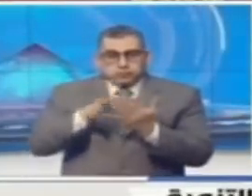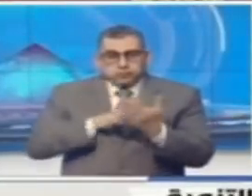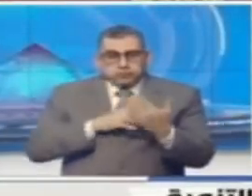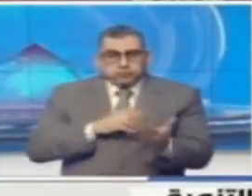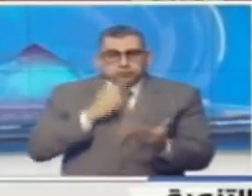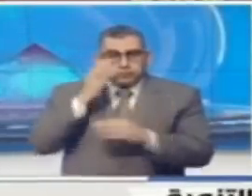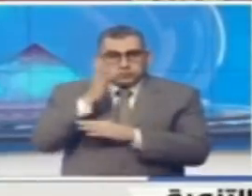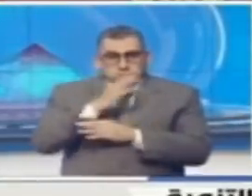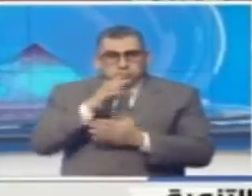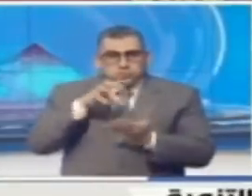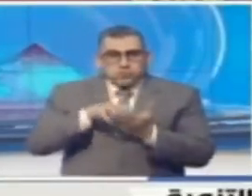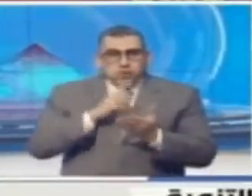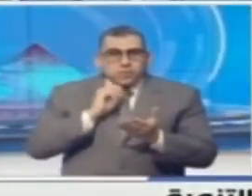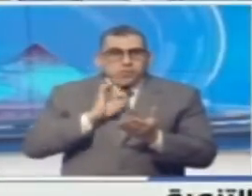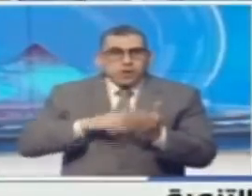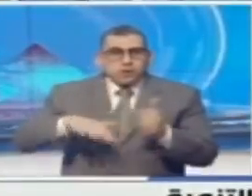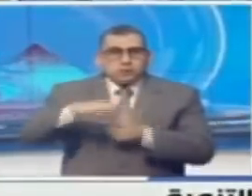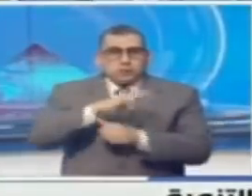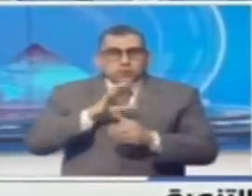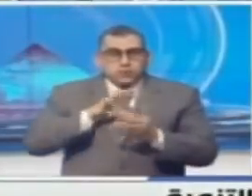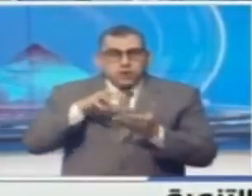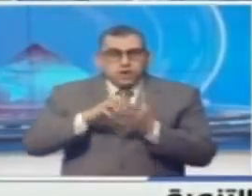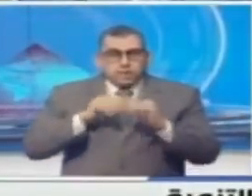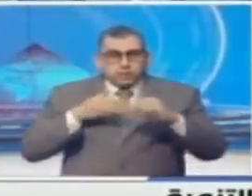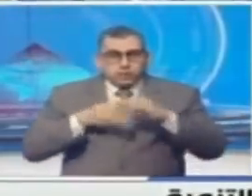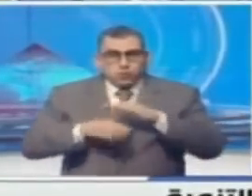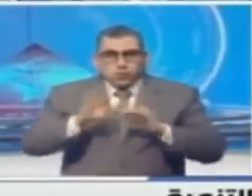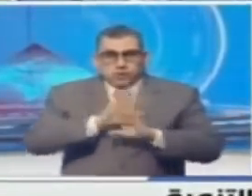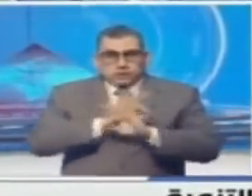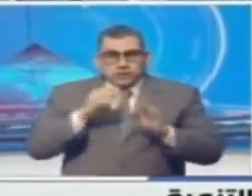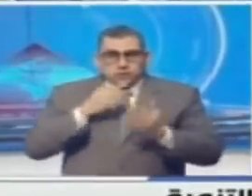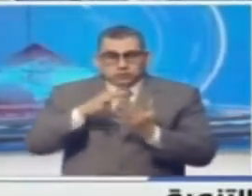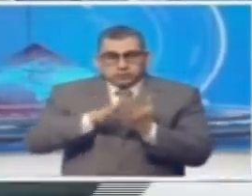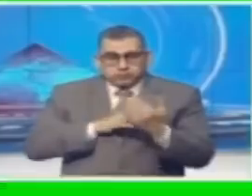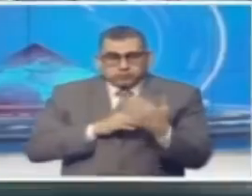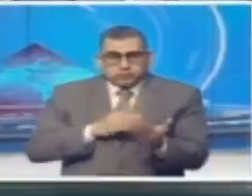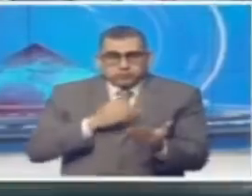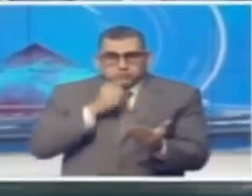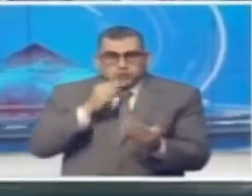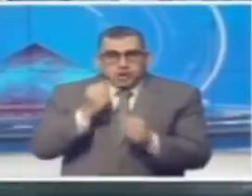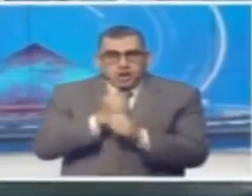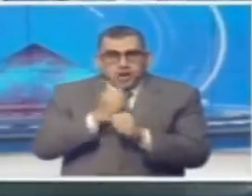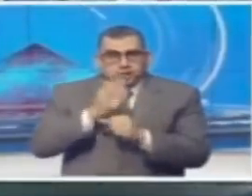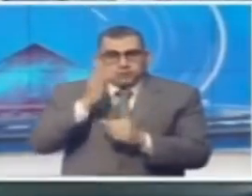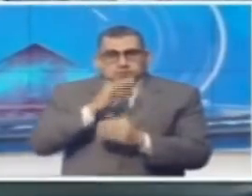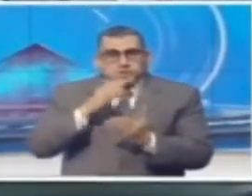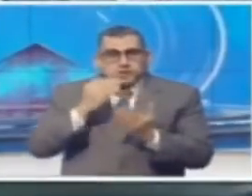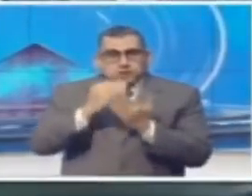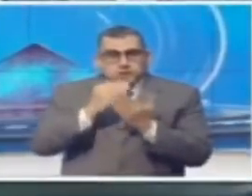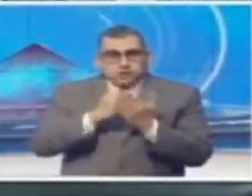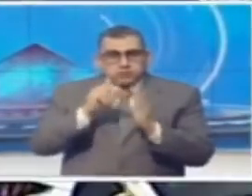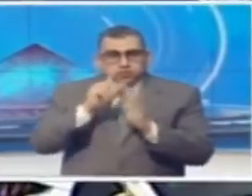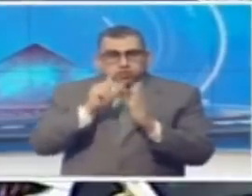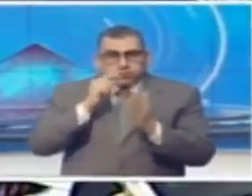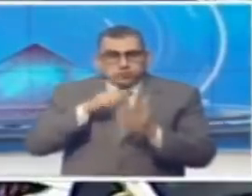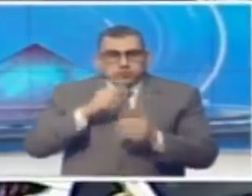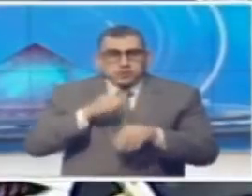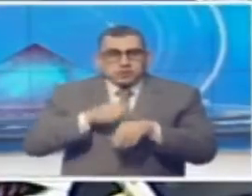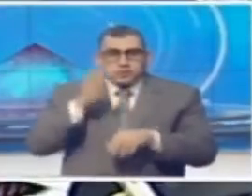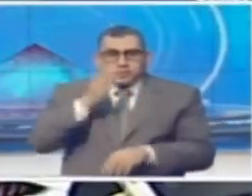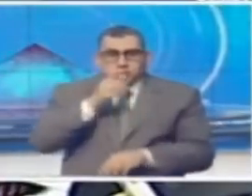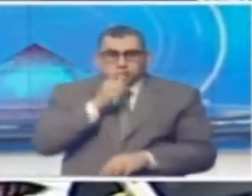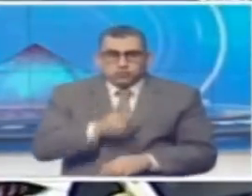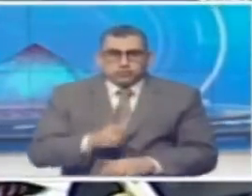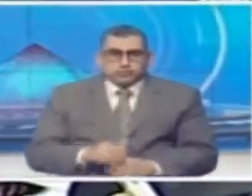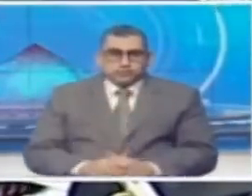الوثائق التخطيطية على المستوى القومي والإقليمي وآلية إعداد الوثائق التخطيطية المختلفة